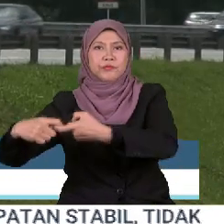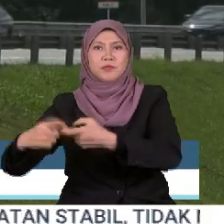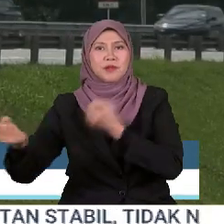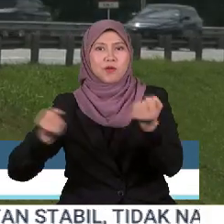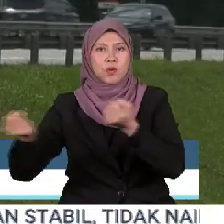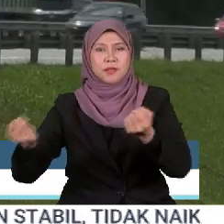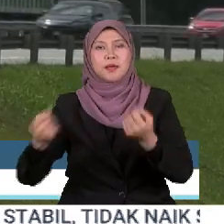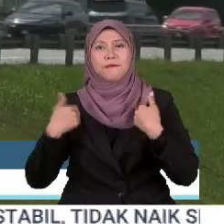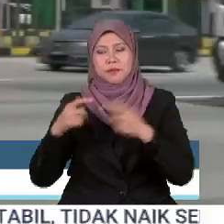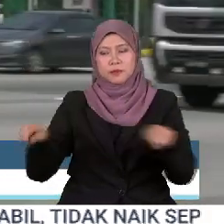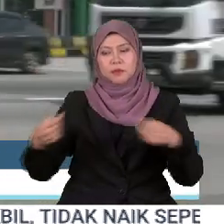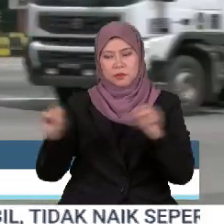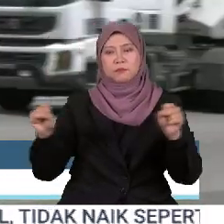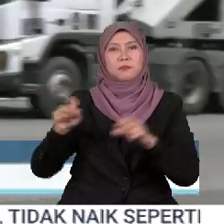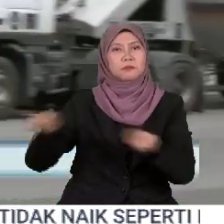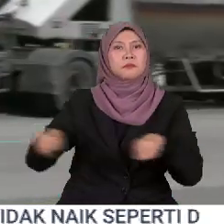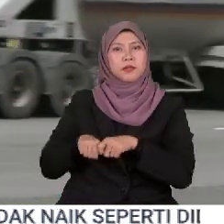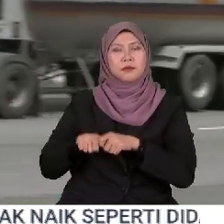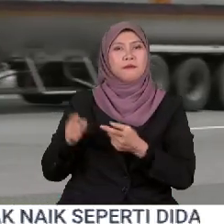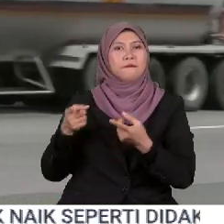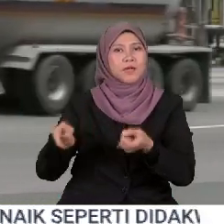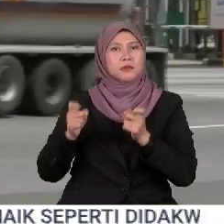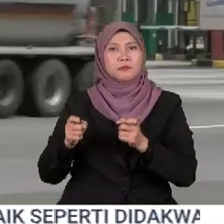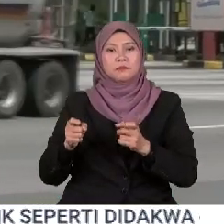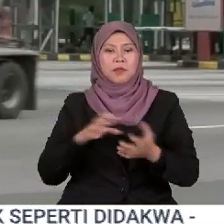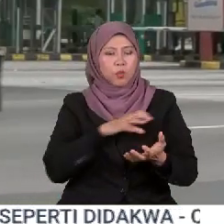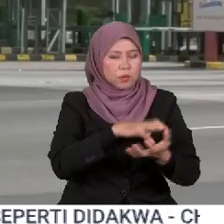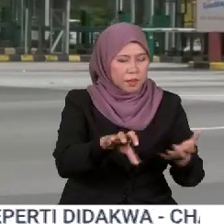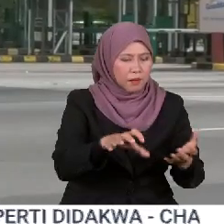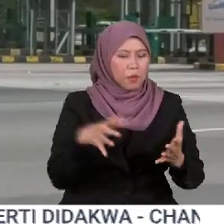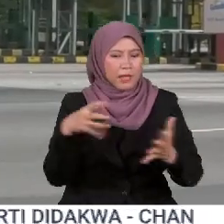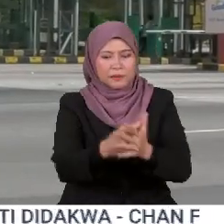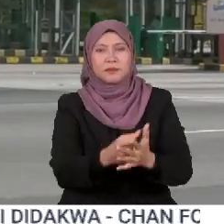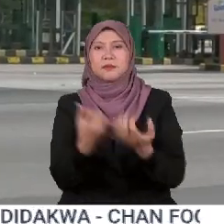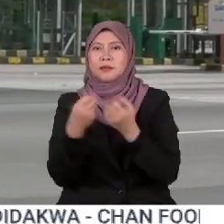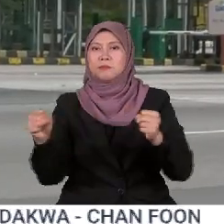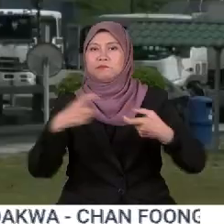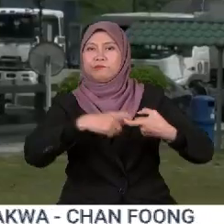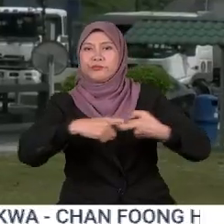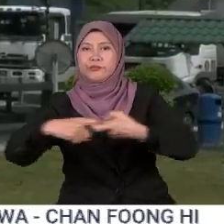ditempatkan di lokasi terpilih bagi mempercepatkan proses pengalihan kenderaan rosak atau kemalangan